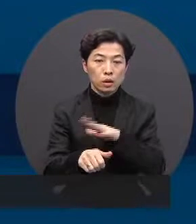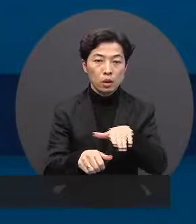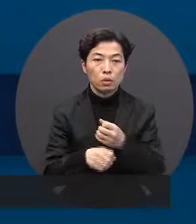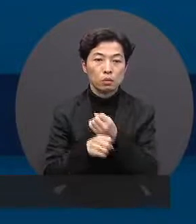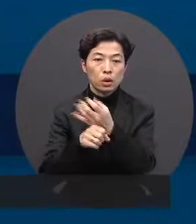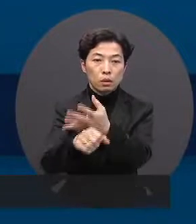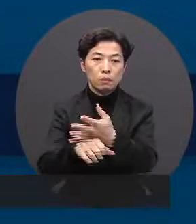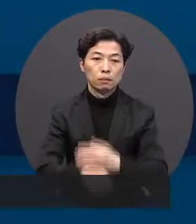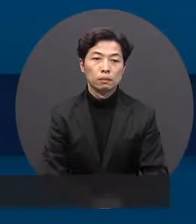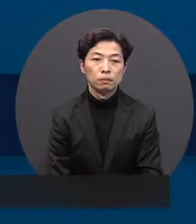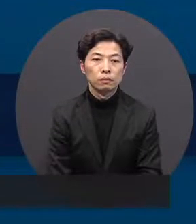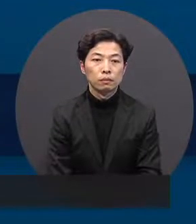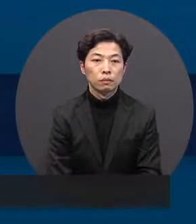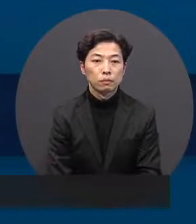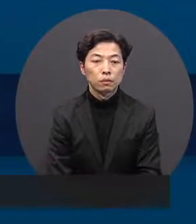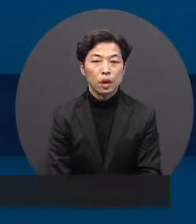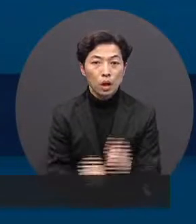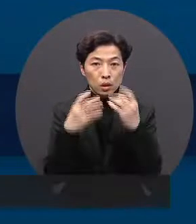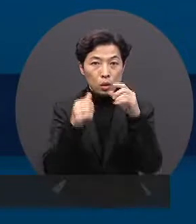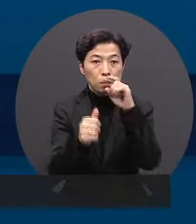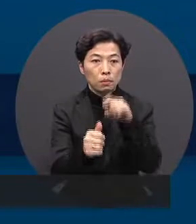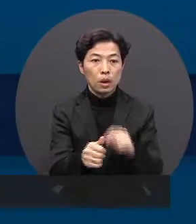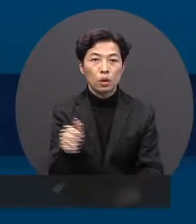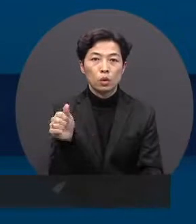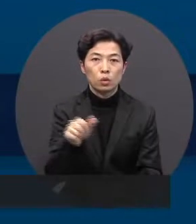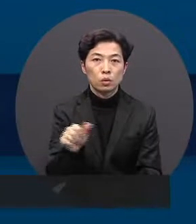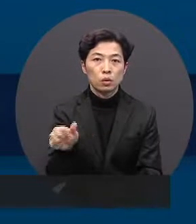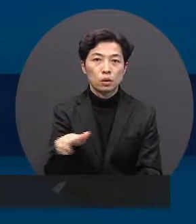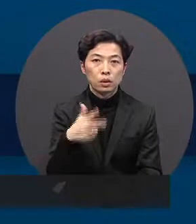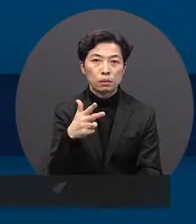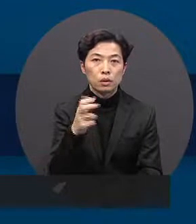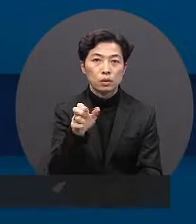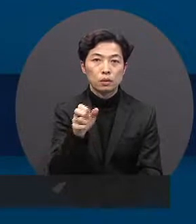현황부터 알아보겠습니다. 신규 발생 확진 환자는